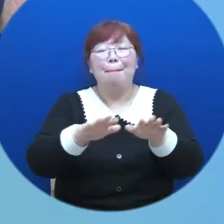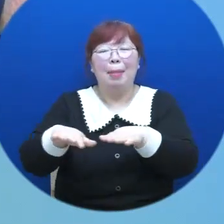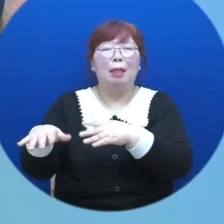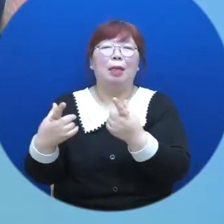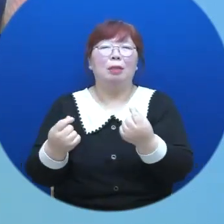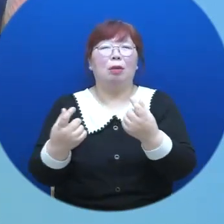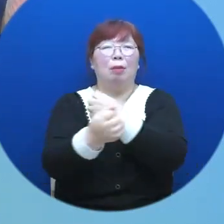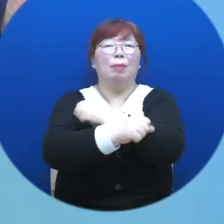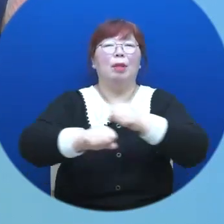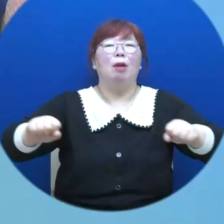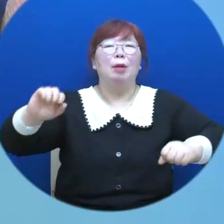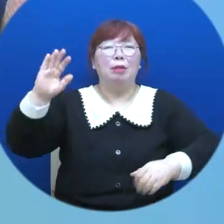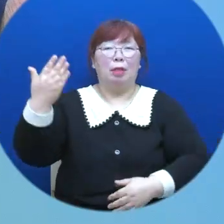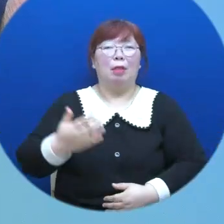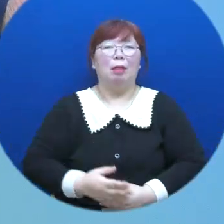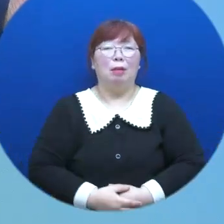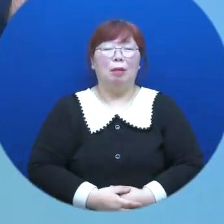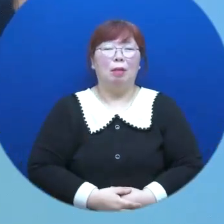사실입니다.